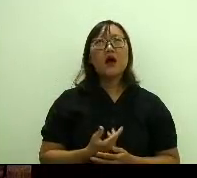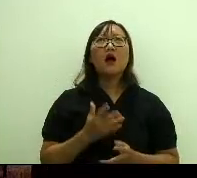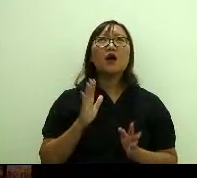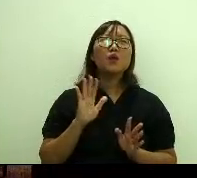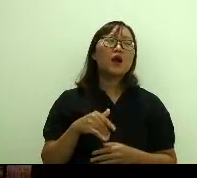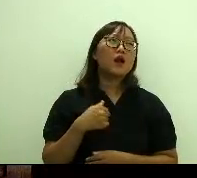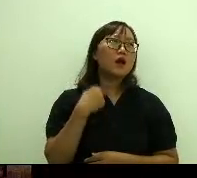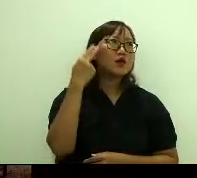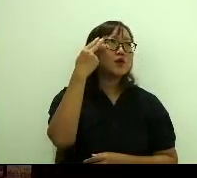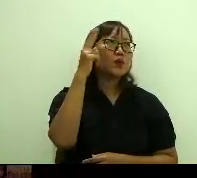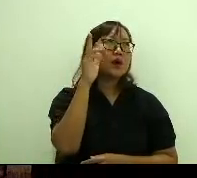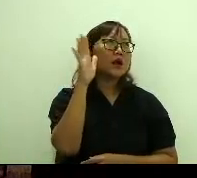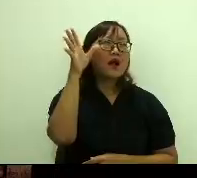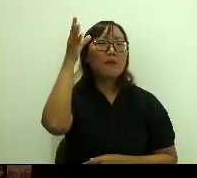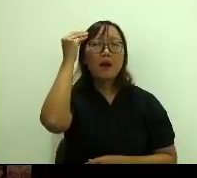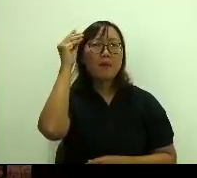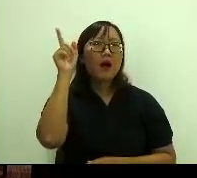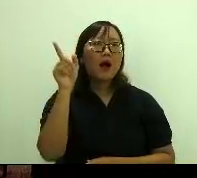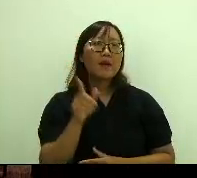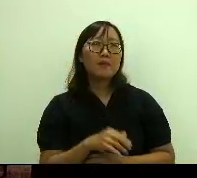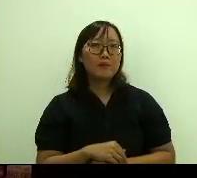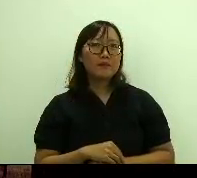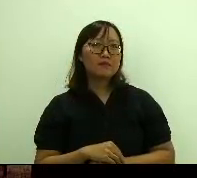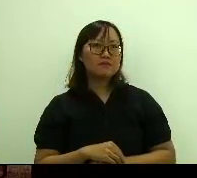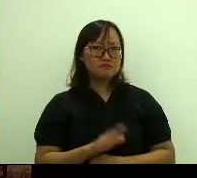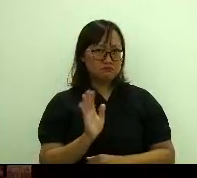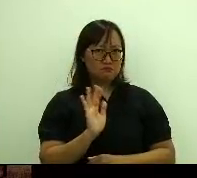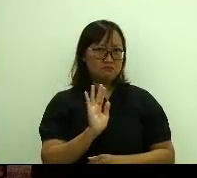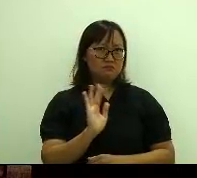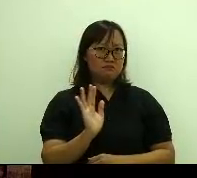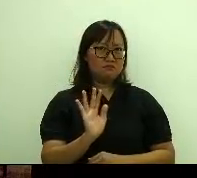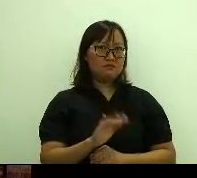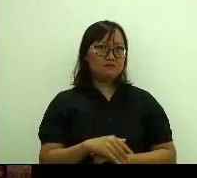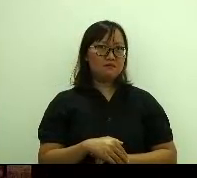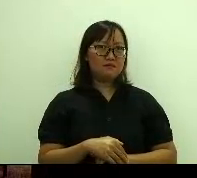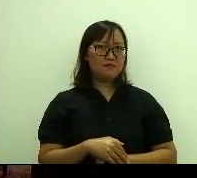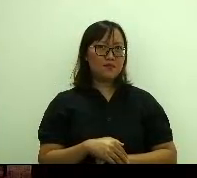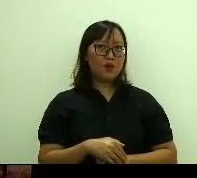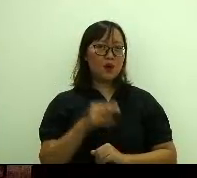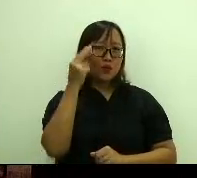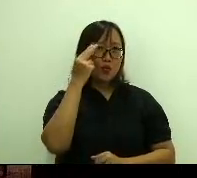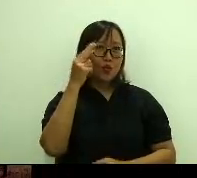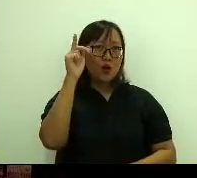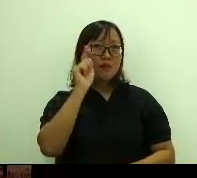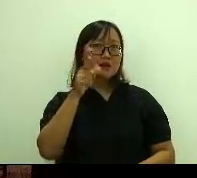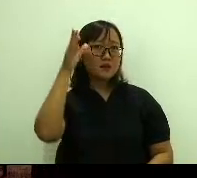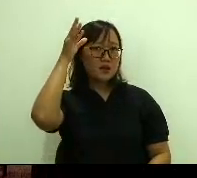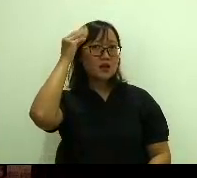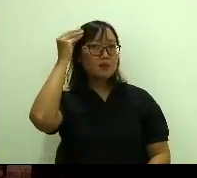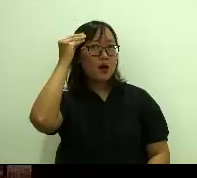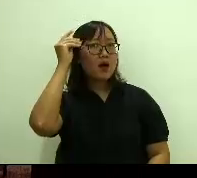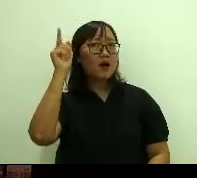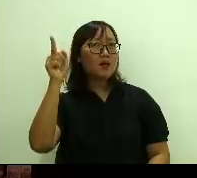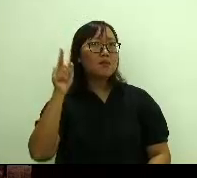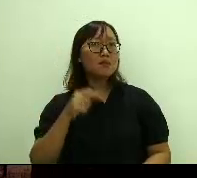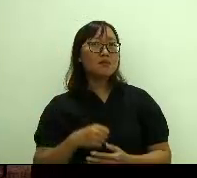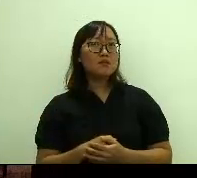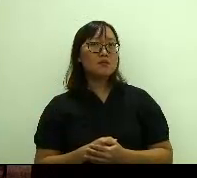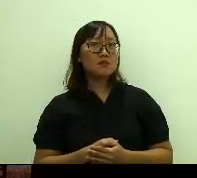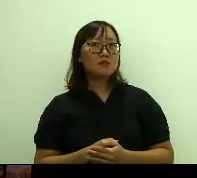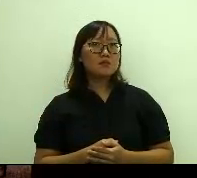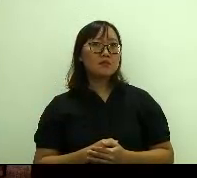alih-alih membiarkan Dia membimbing hidup kita dengan berenang di dalam jaring